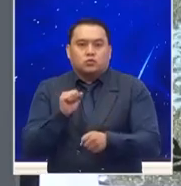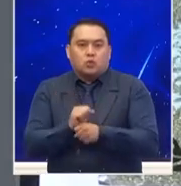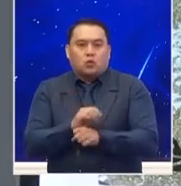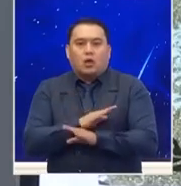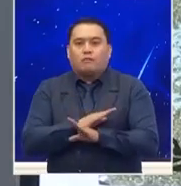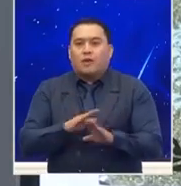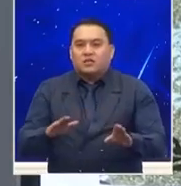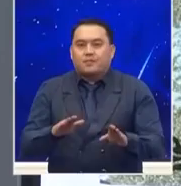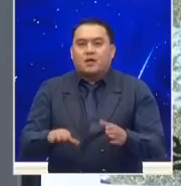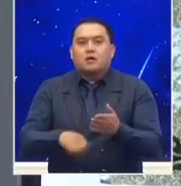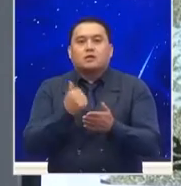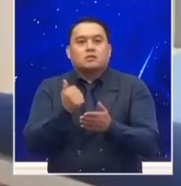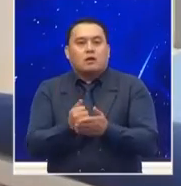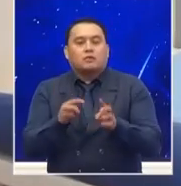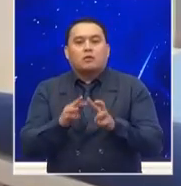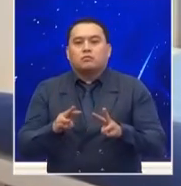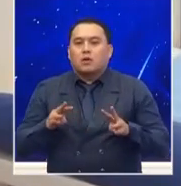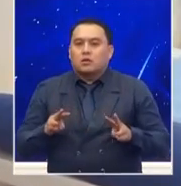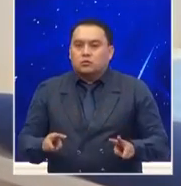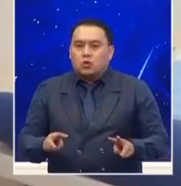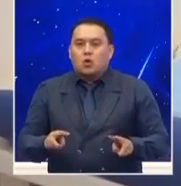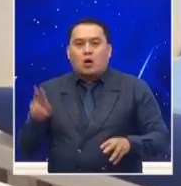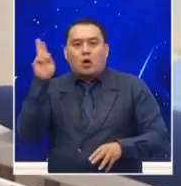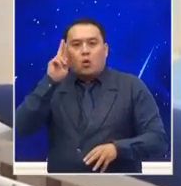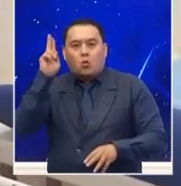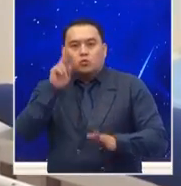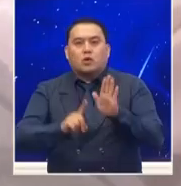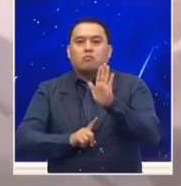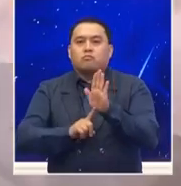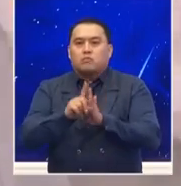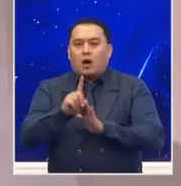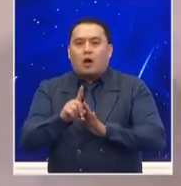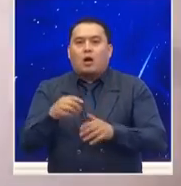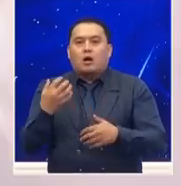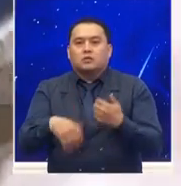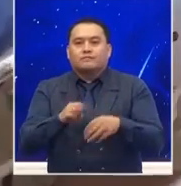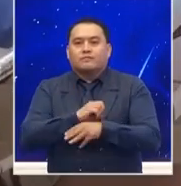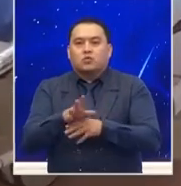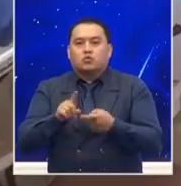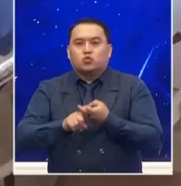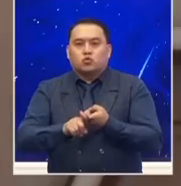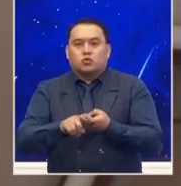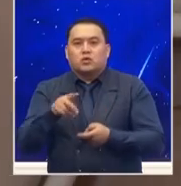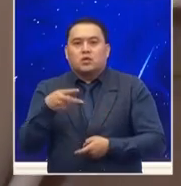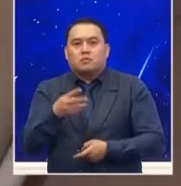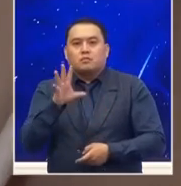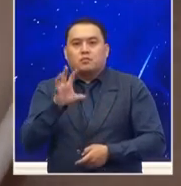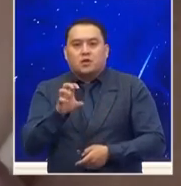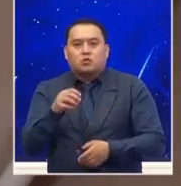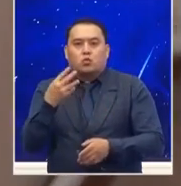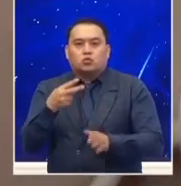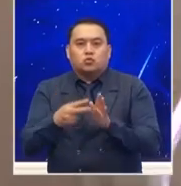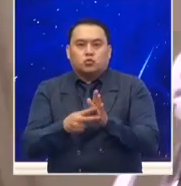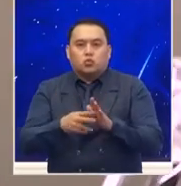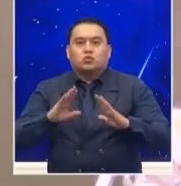емес. Вице-министрдің айтуынша, елде оқу жылы басталғалы оқушылар арасында коронавирус жұқтырудың